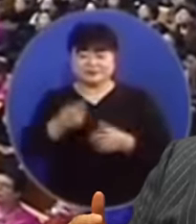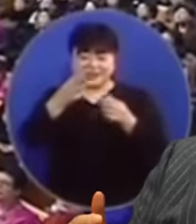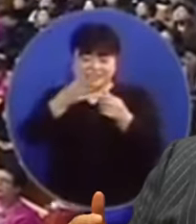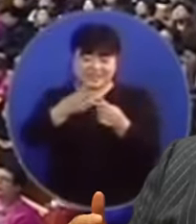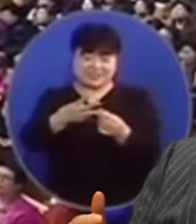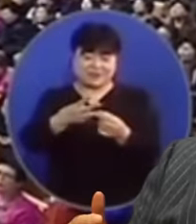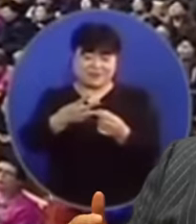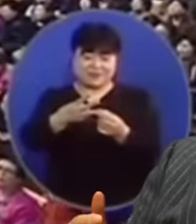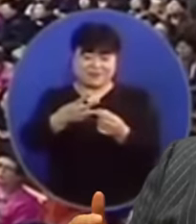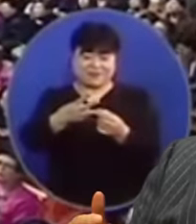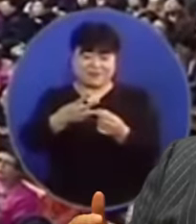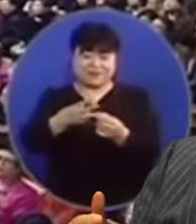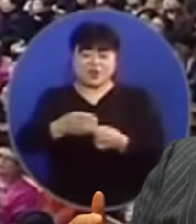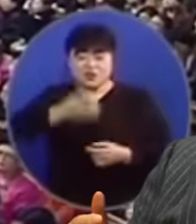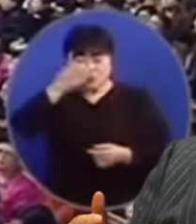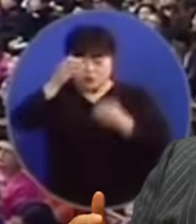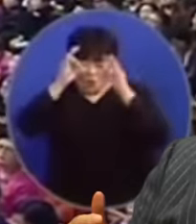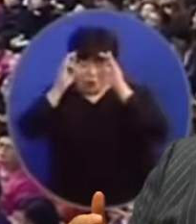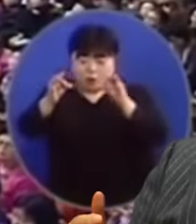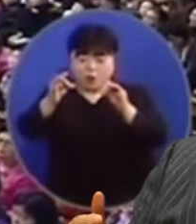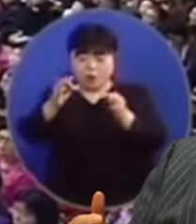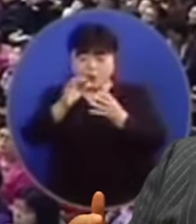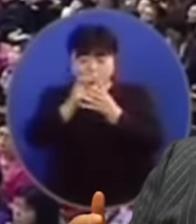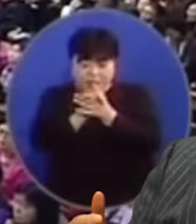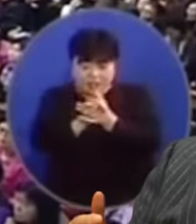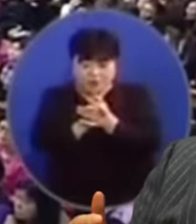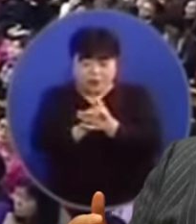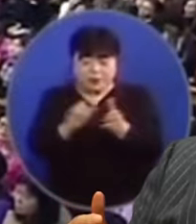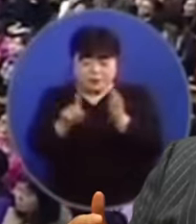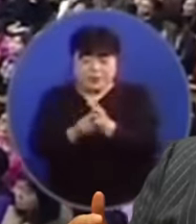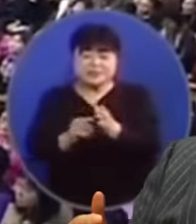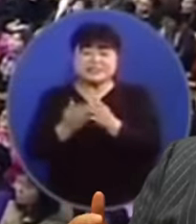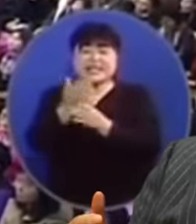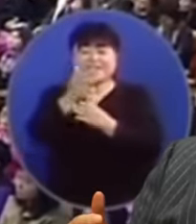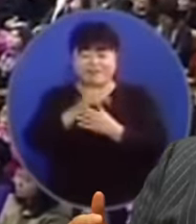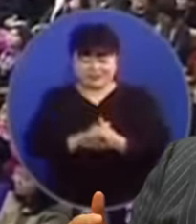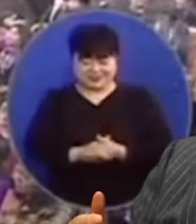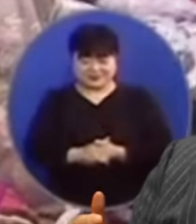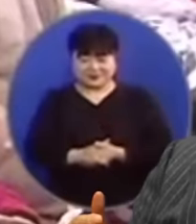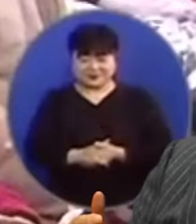셋째로 꿈을 보고 기도하면 믿음이 생겨나는데